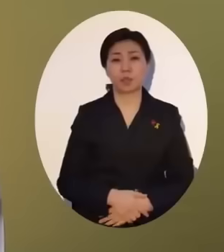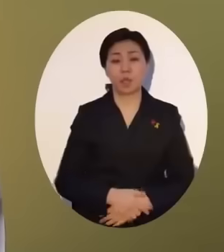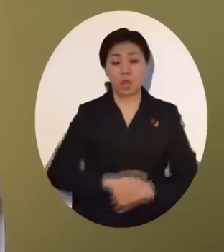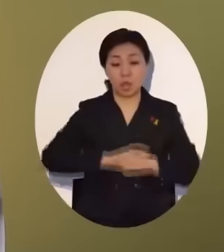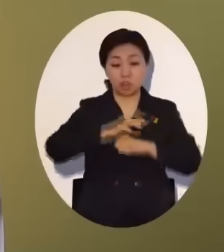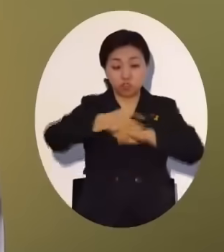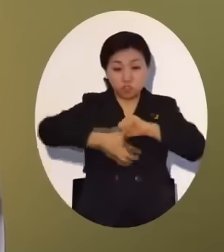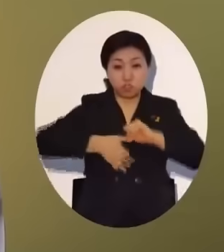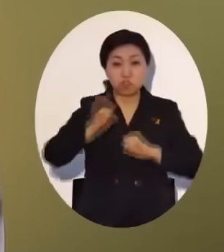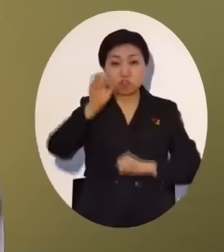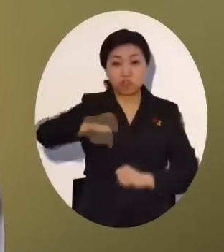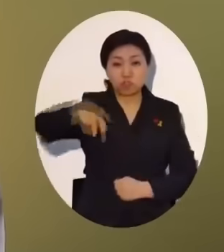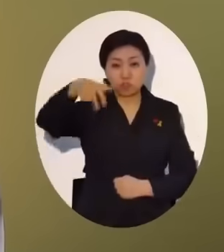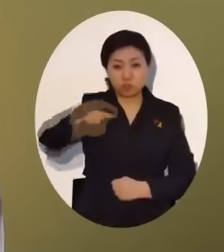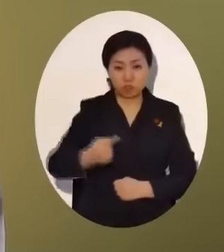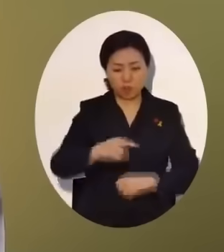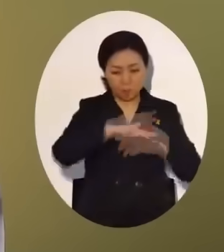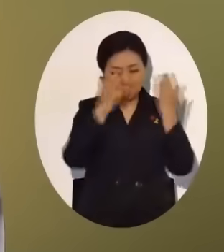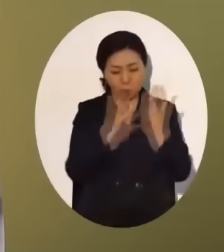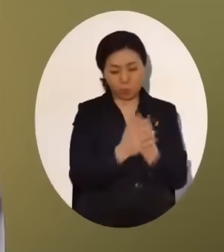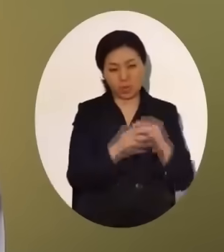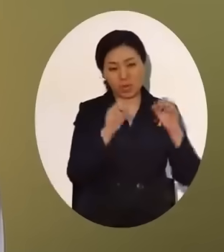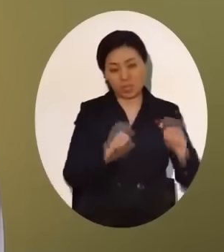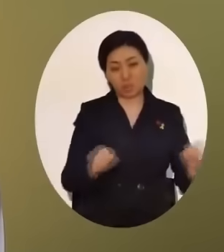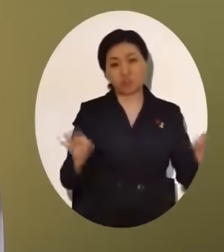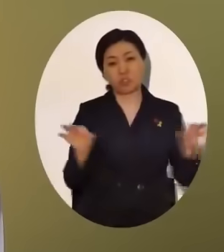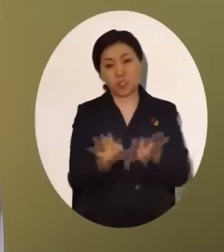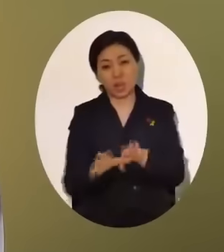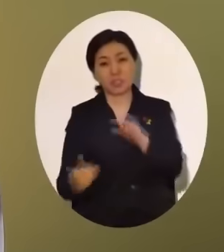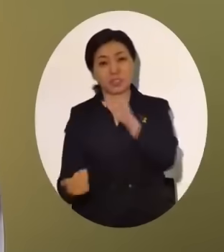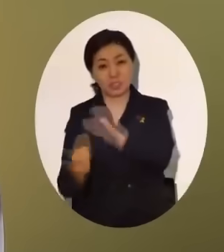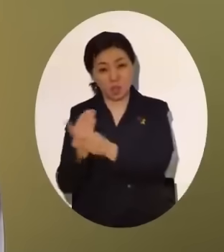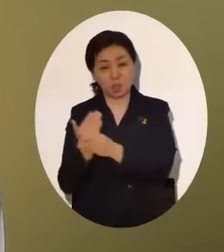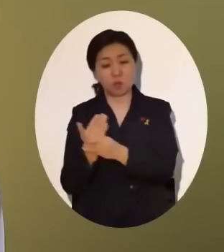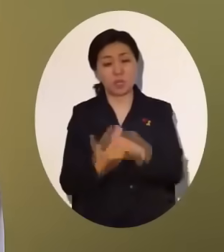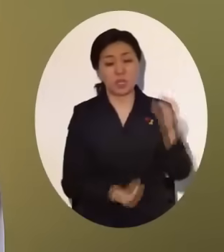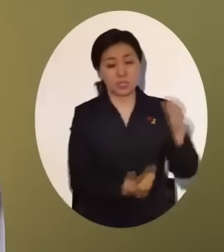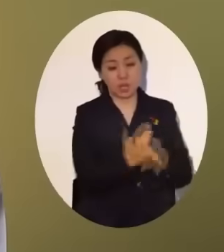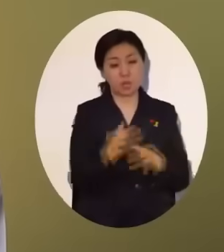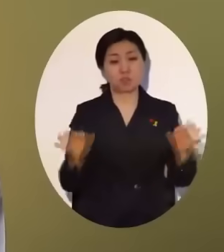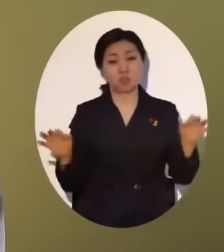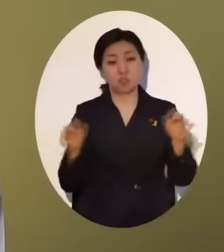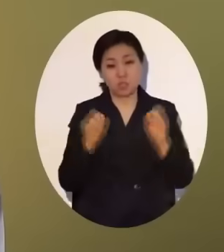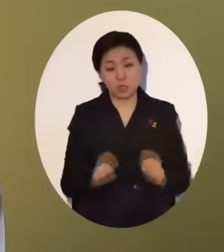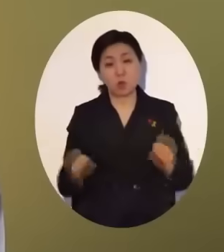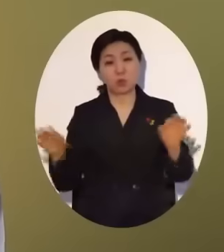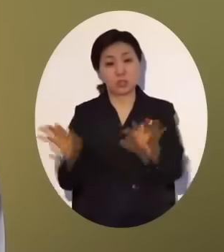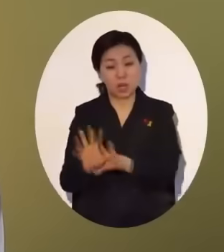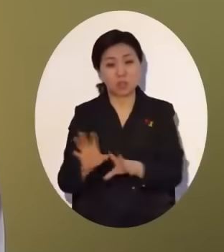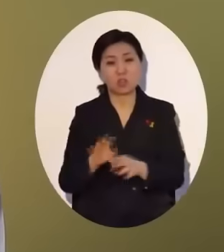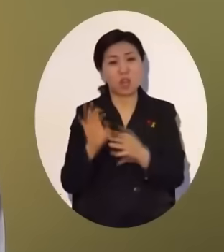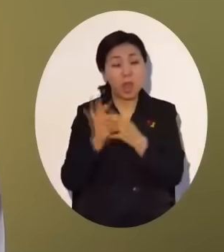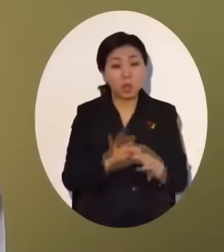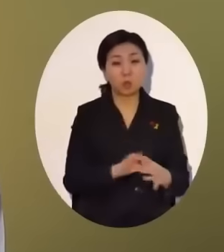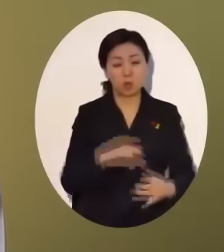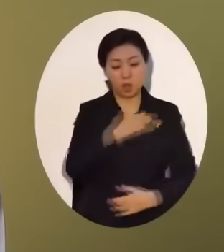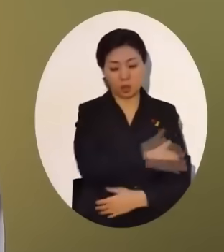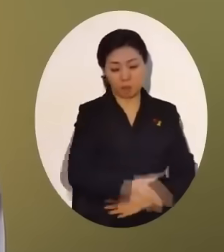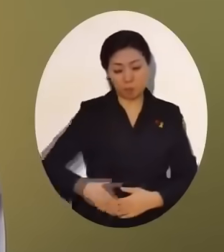물질은 이루어지고 머무르고 흩어지고 사라지고 성주개공한다. 이 생명은 이